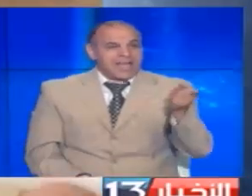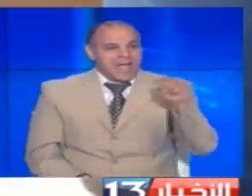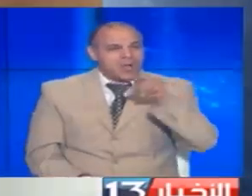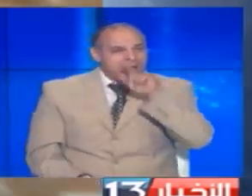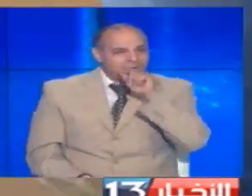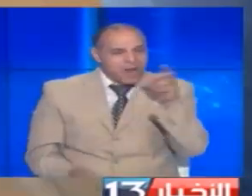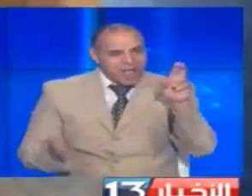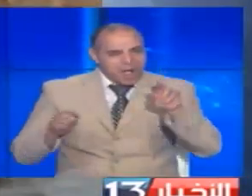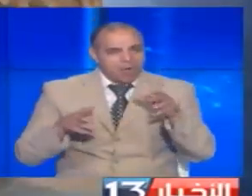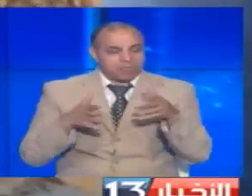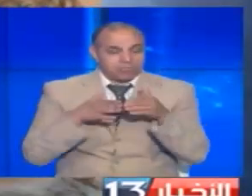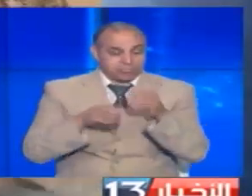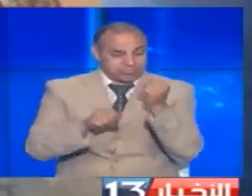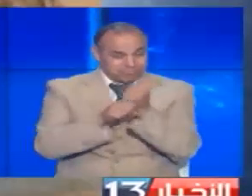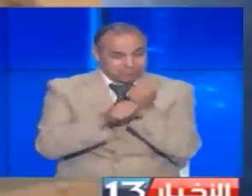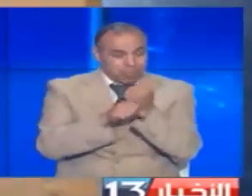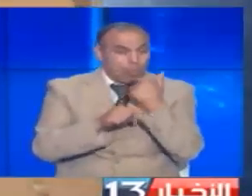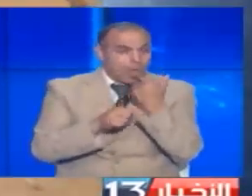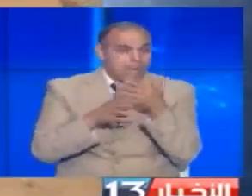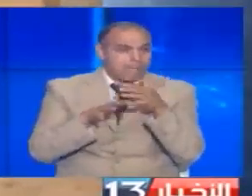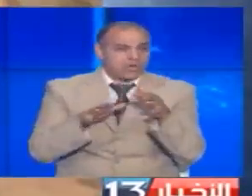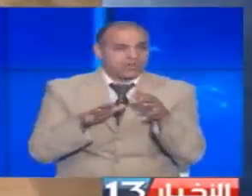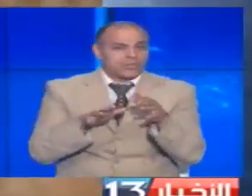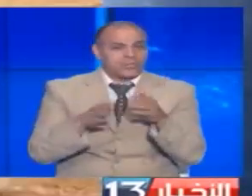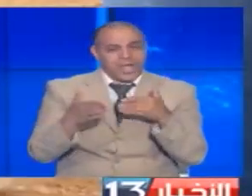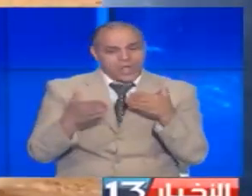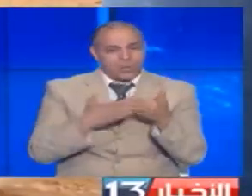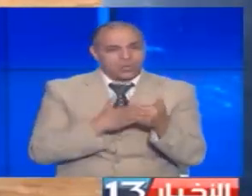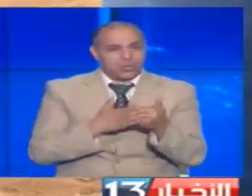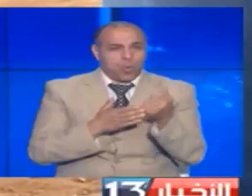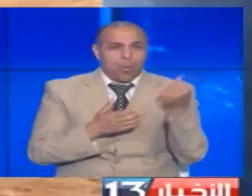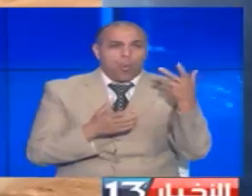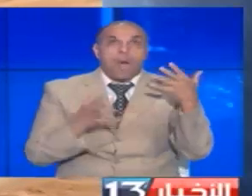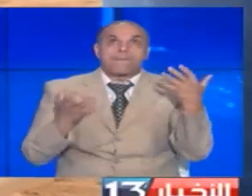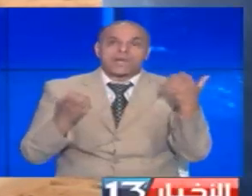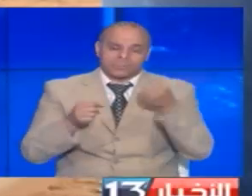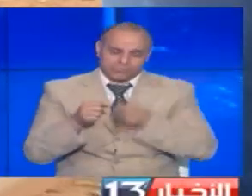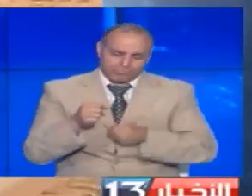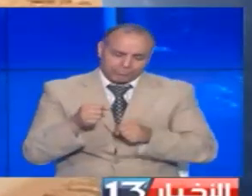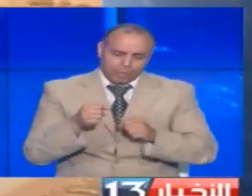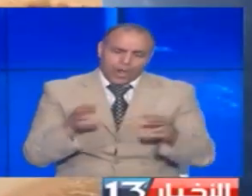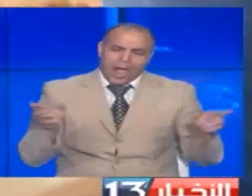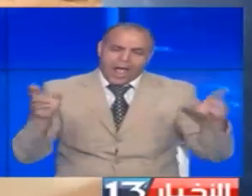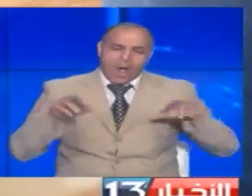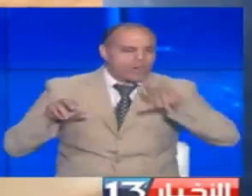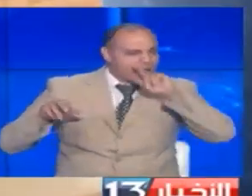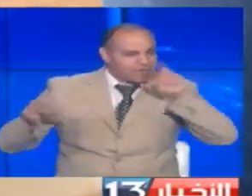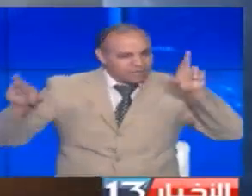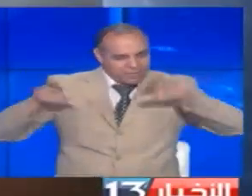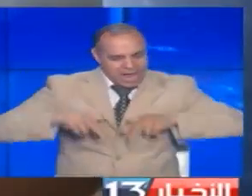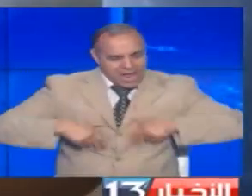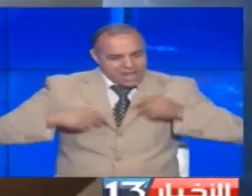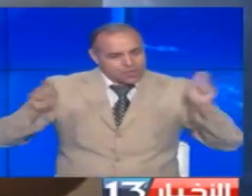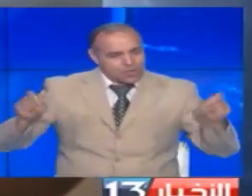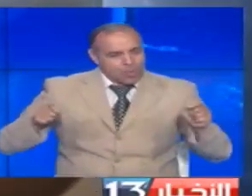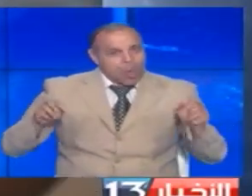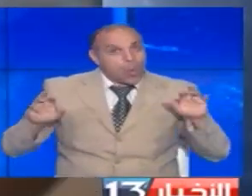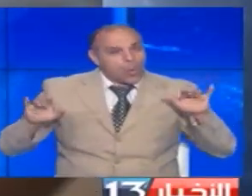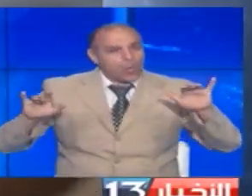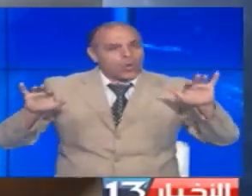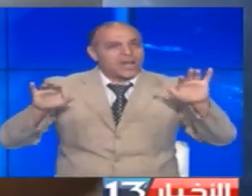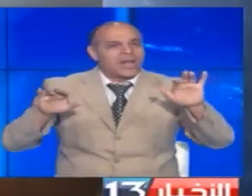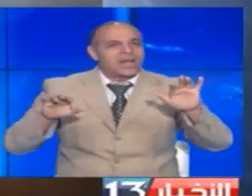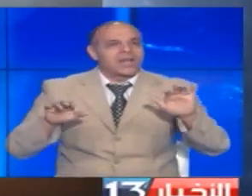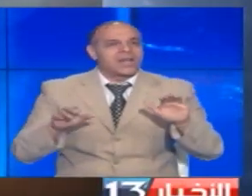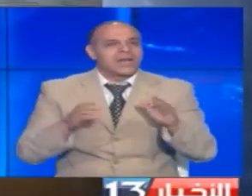الاخبار يتطلب مجهودات مكثفه للوصول الى العدد الكبيره حتى يعود هذا الطائر لحياته الطبيعيه ويخرج